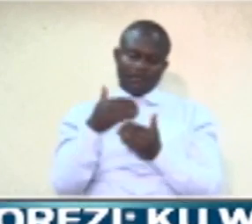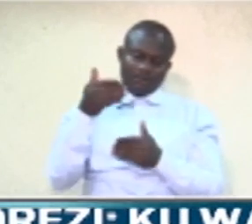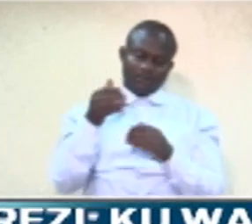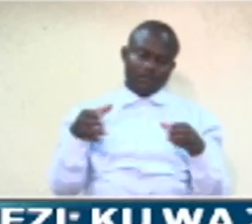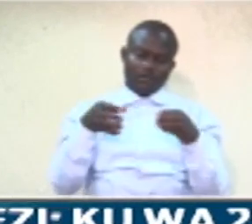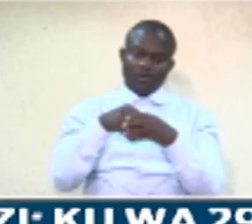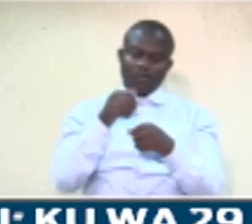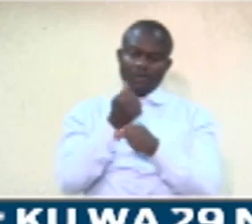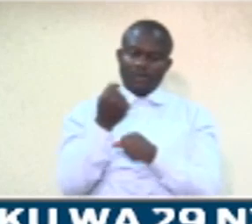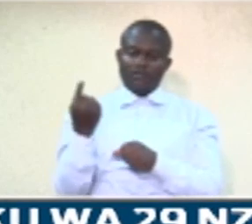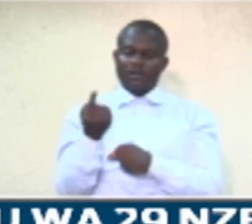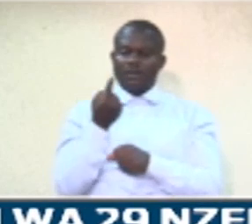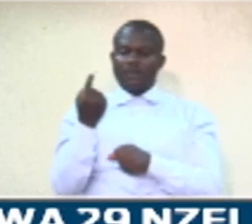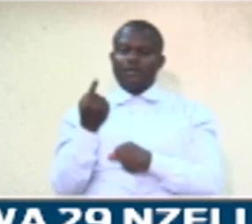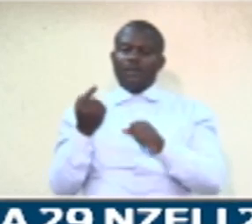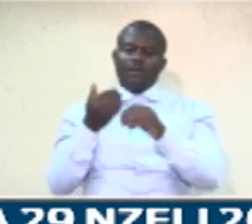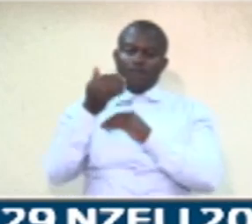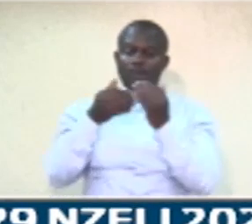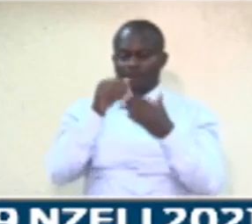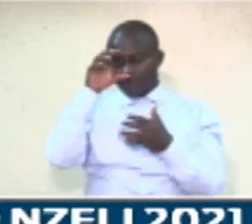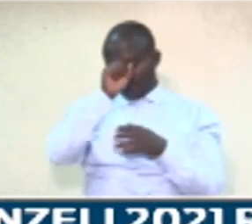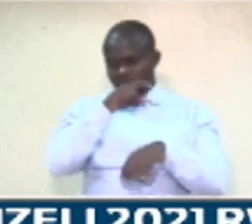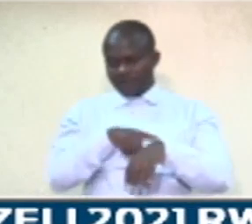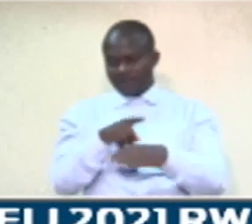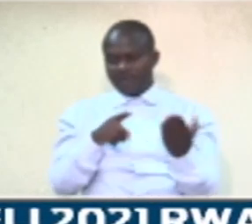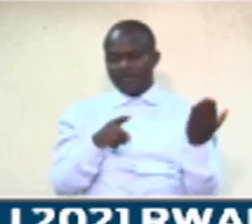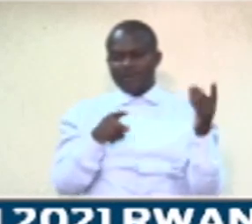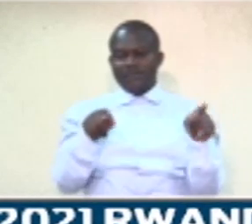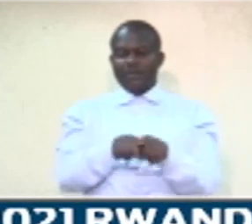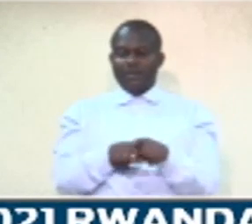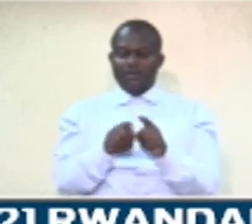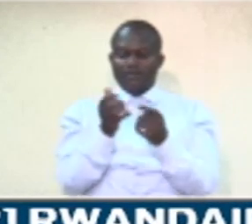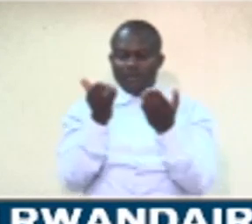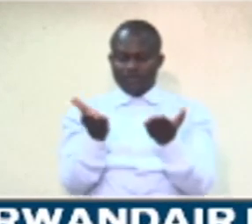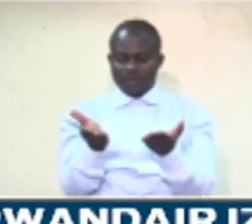mu kazi gusa, hanyuma ngo tubure umwanya nk'uyu nguyu.